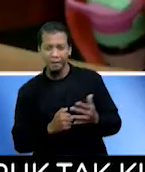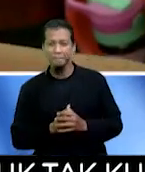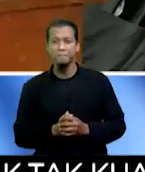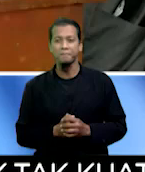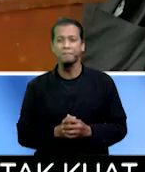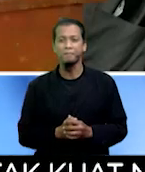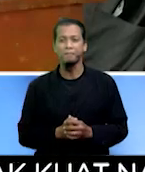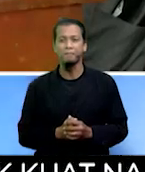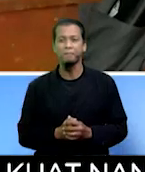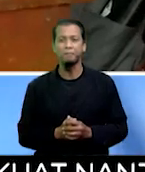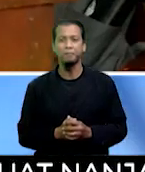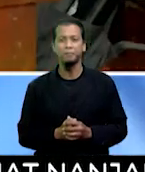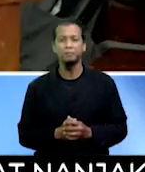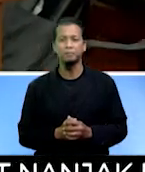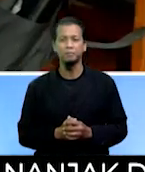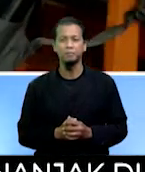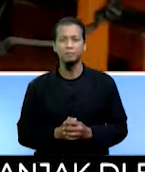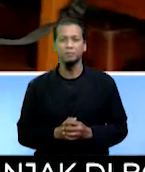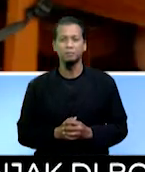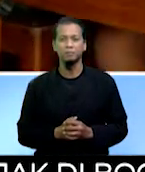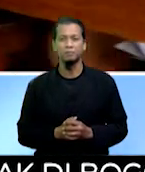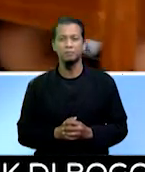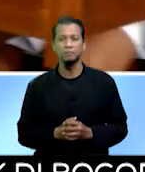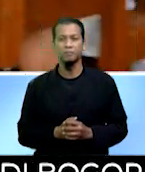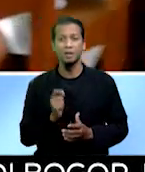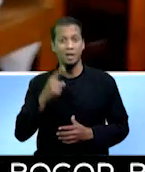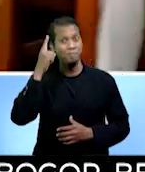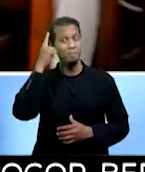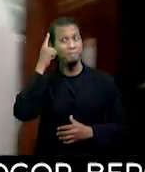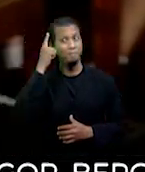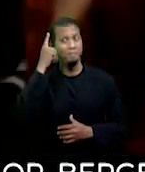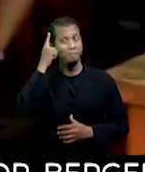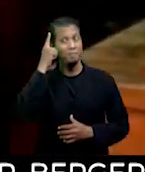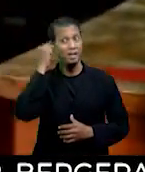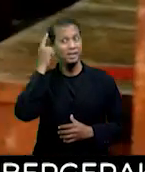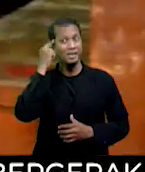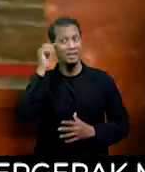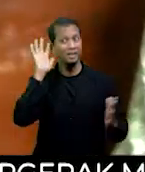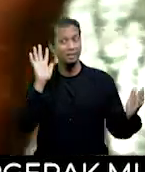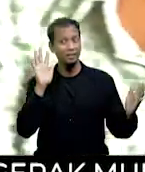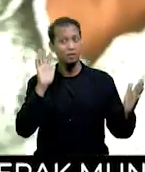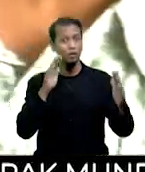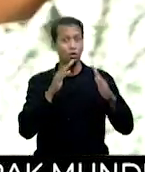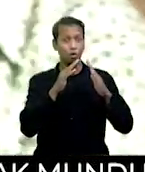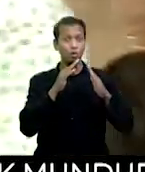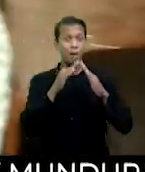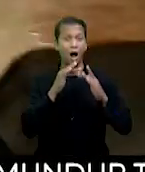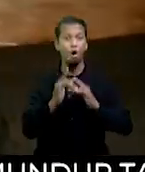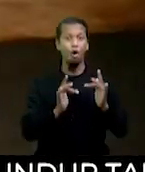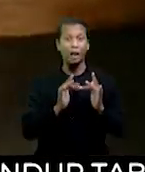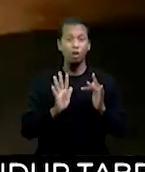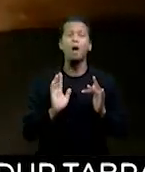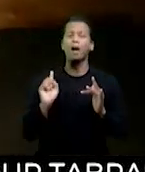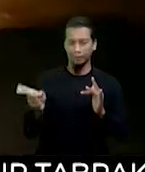diwajibkan ataupun diarahkan untuk mengikuti pembelajaran namun secara online. Kemudian juga tadi kami melihat antusias